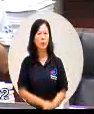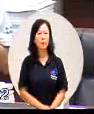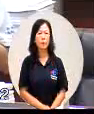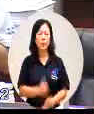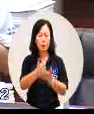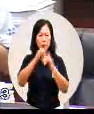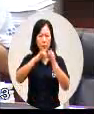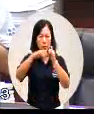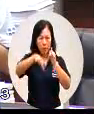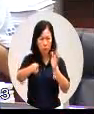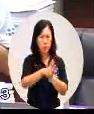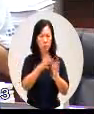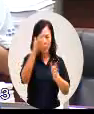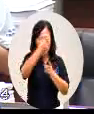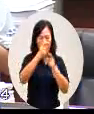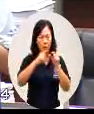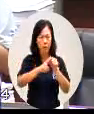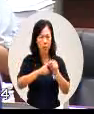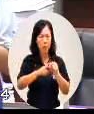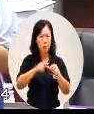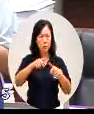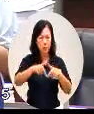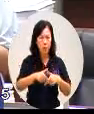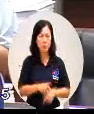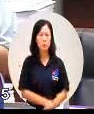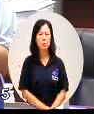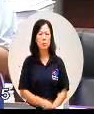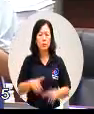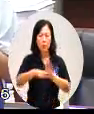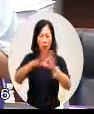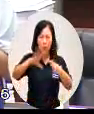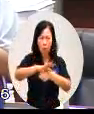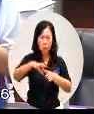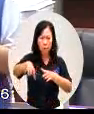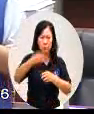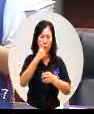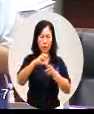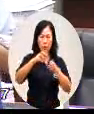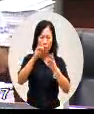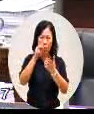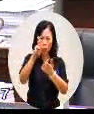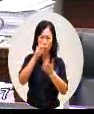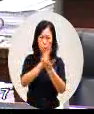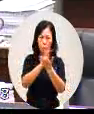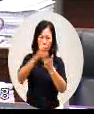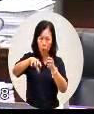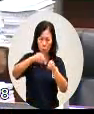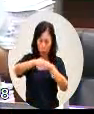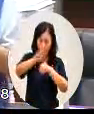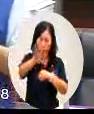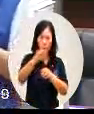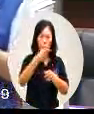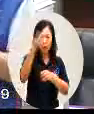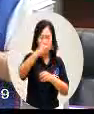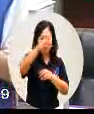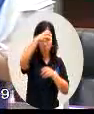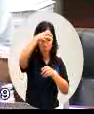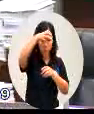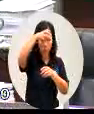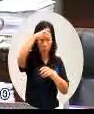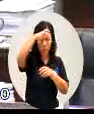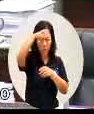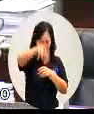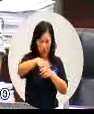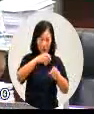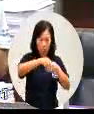社会局的长青活动中心吼、哦，文化局的图书分馆、简易分馆，还有警察局的分派